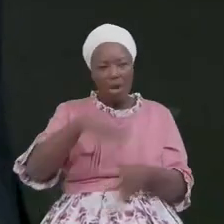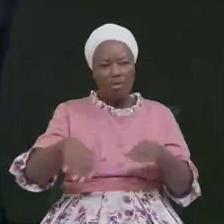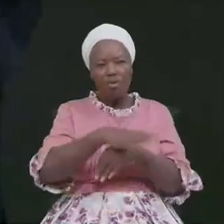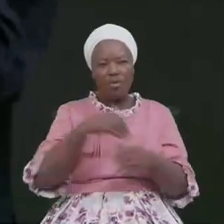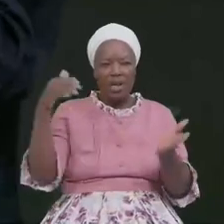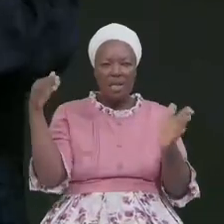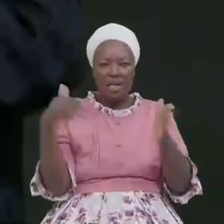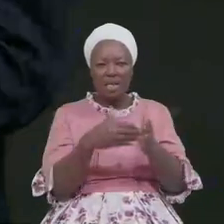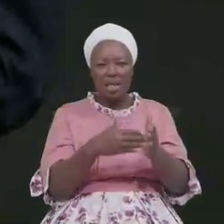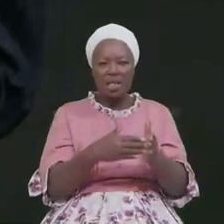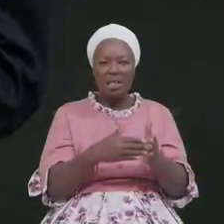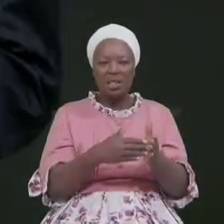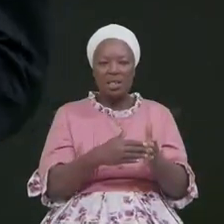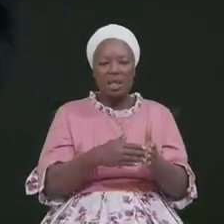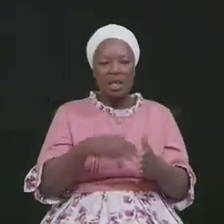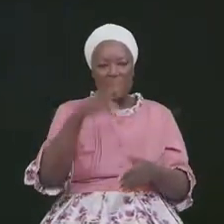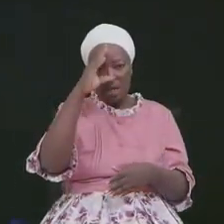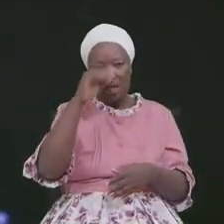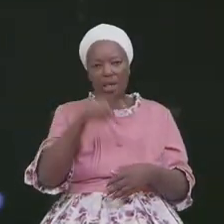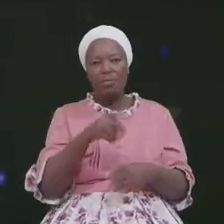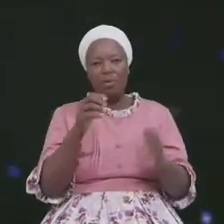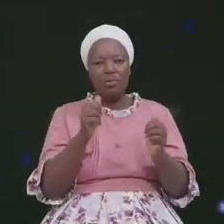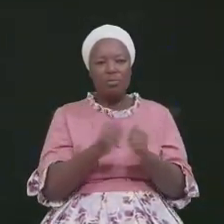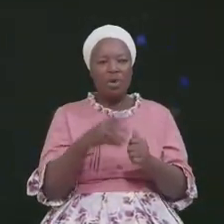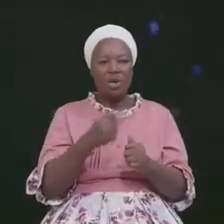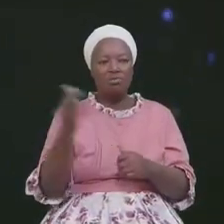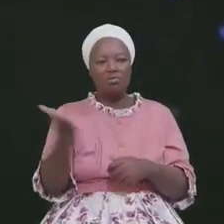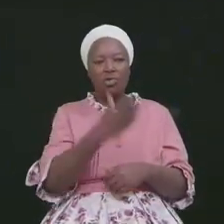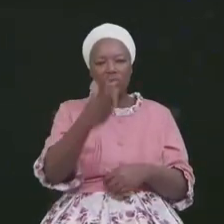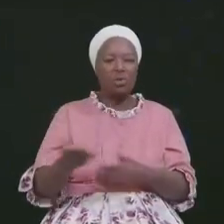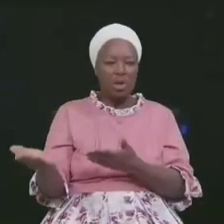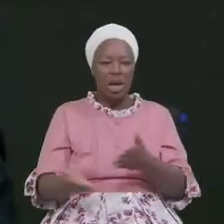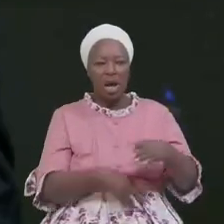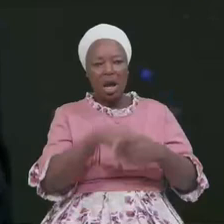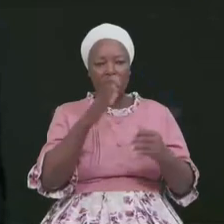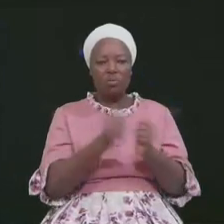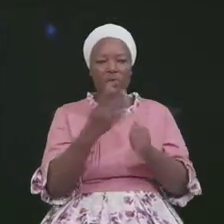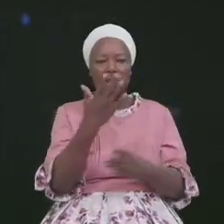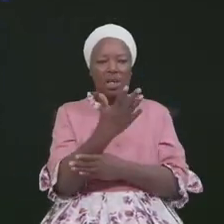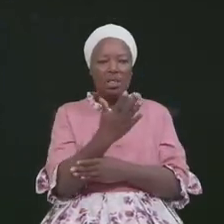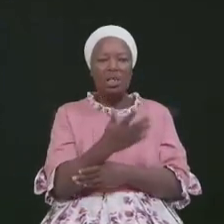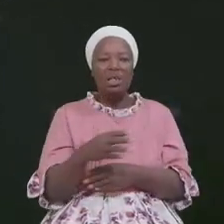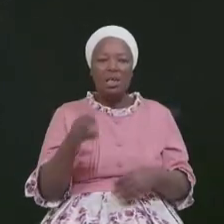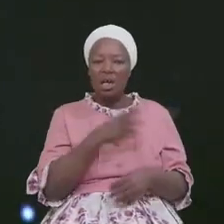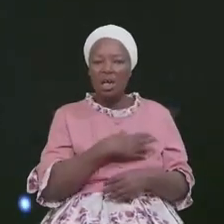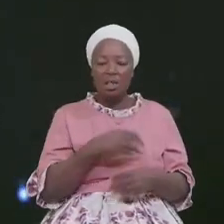son épée nue dans la main. Il alla vers lui et lui